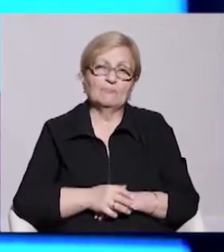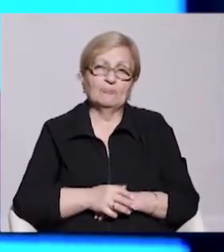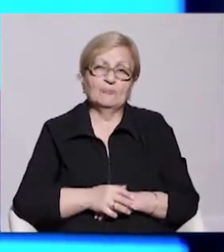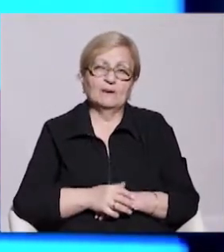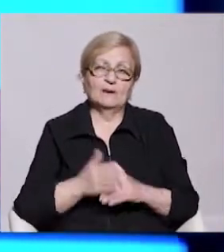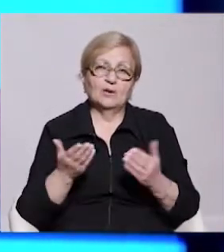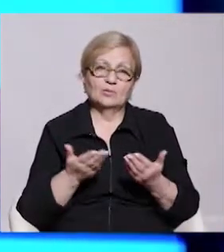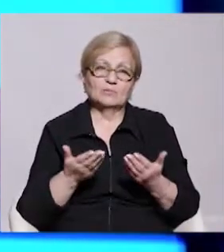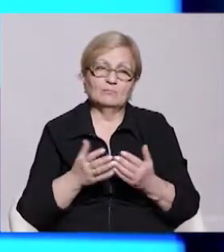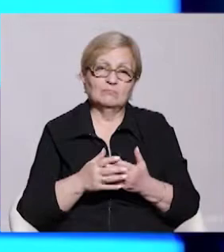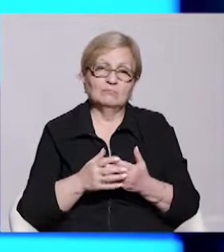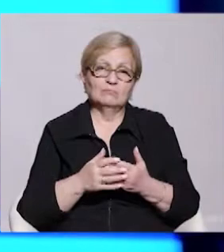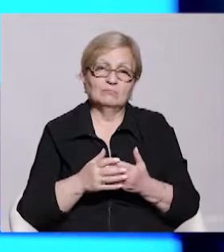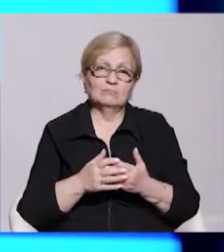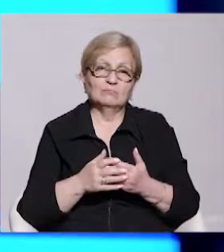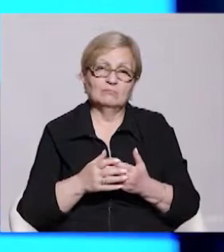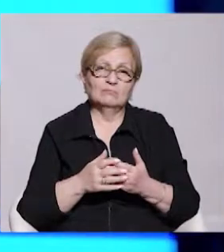რომლის